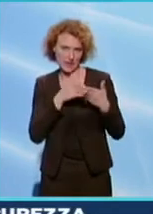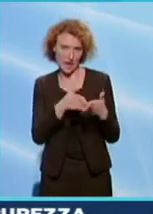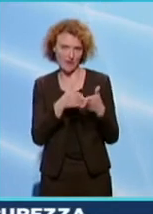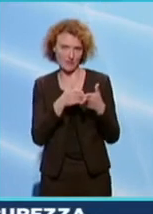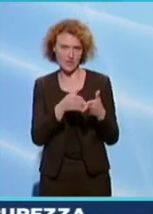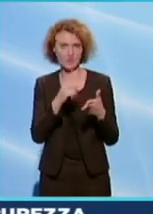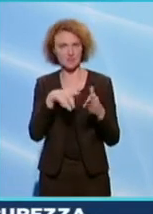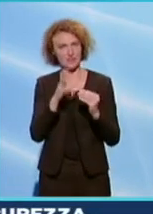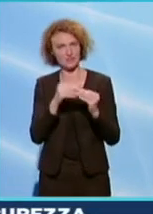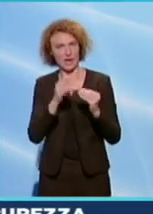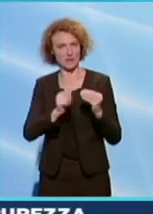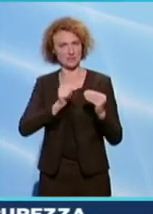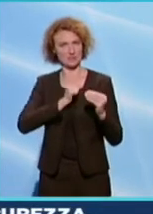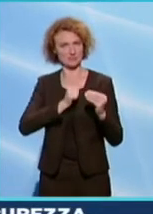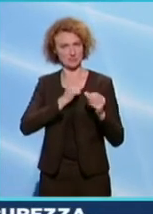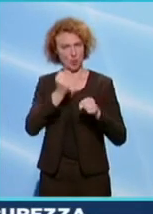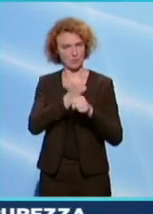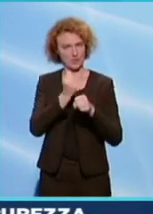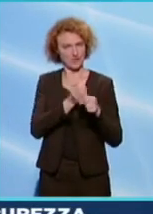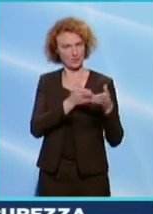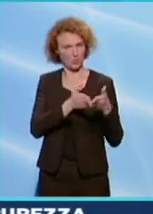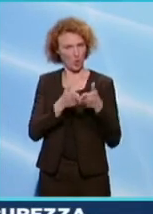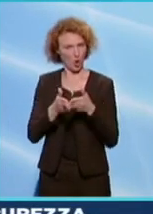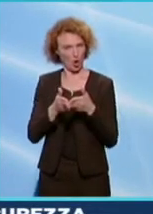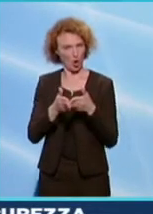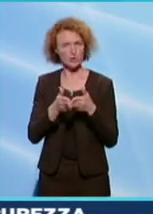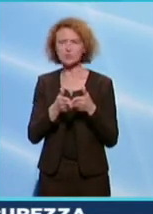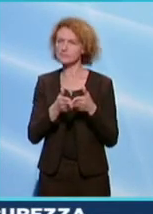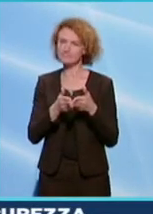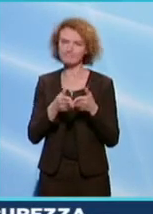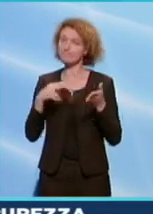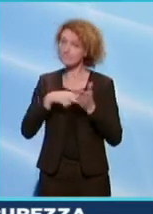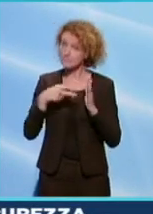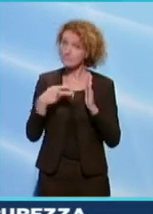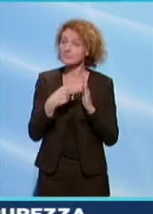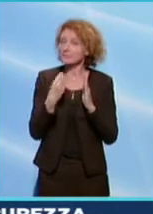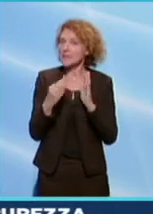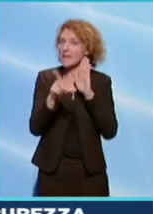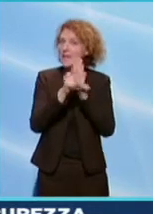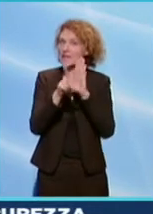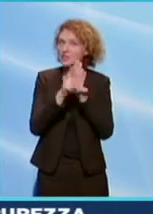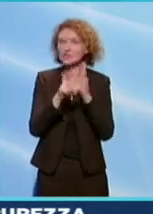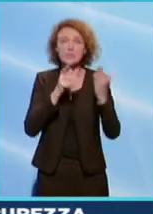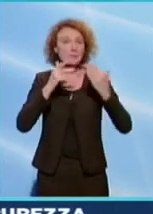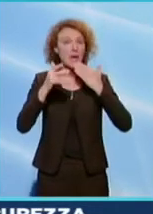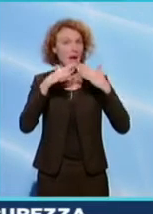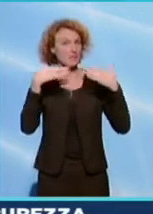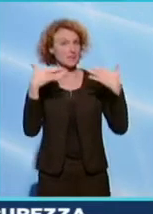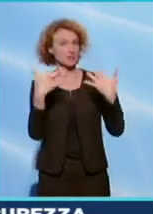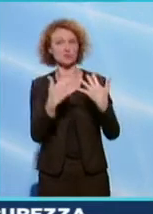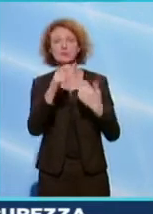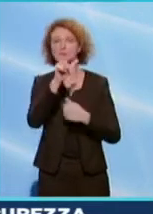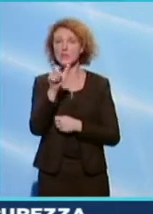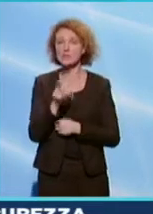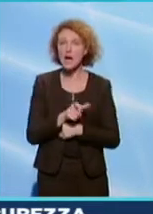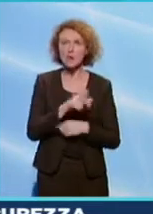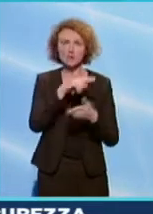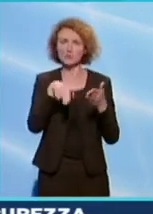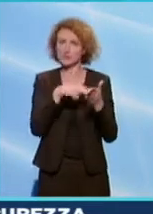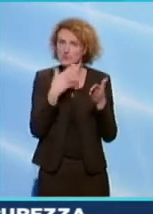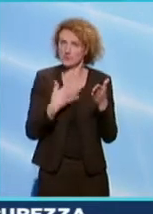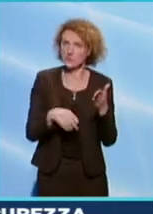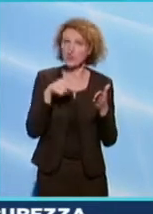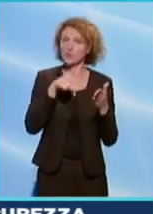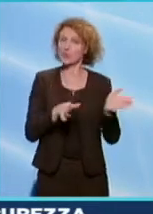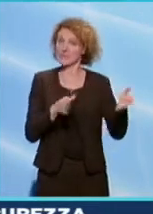di fare operazioni portuali e qui c'è un problema che le leggi del parlamento italiano votate da questa camera con un emendamento al